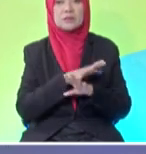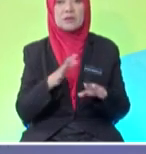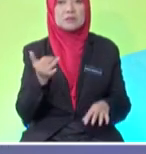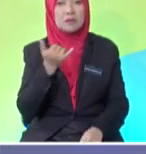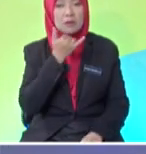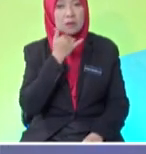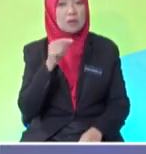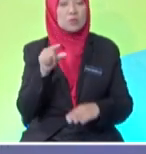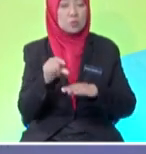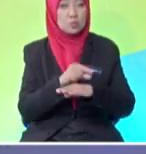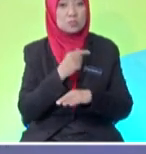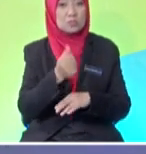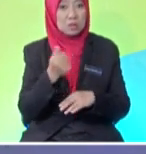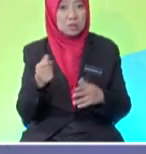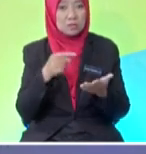perilaku